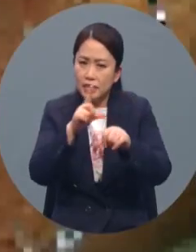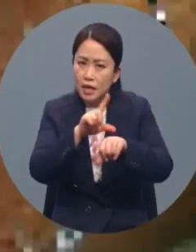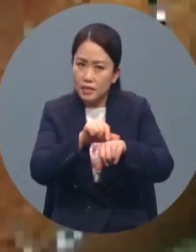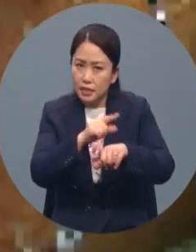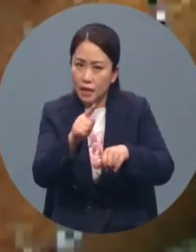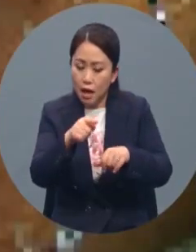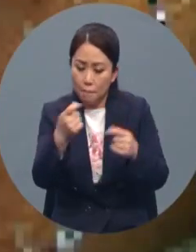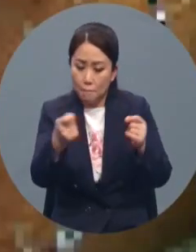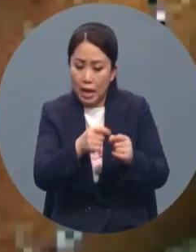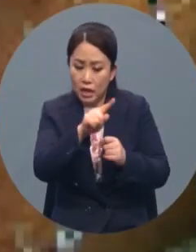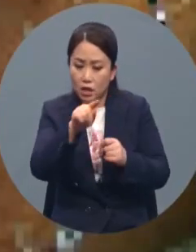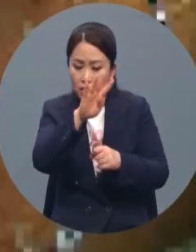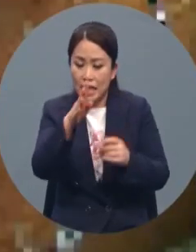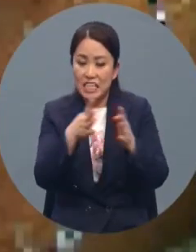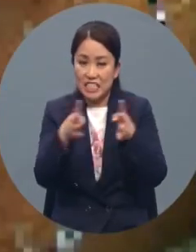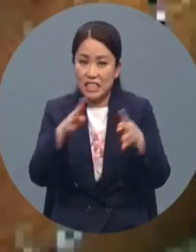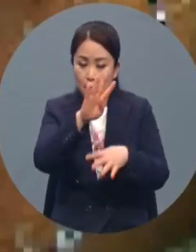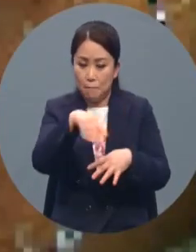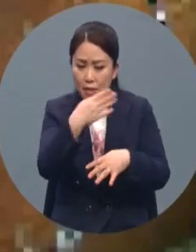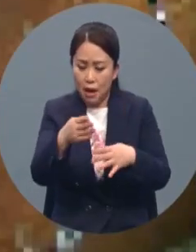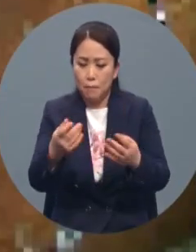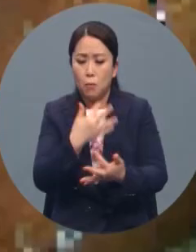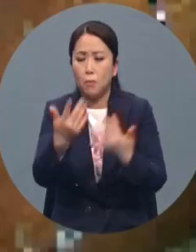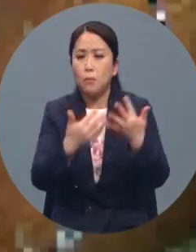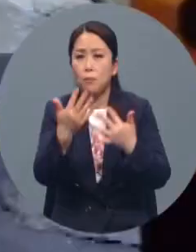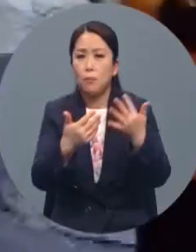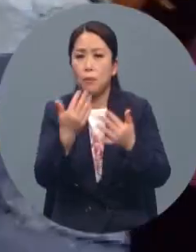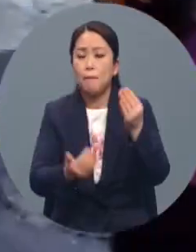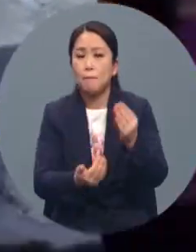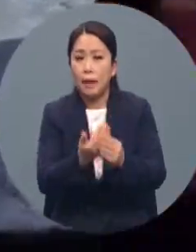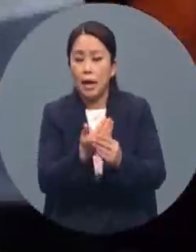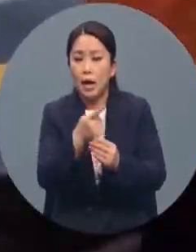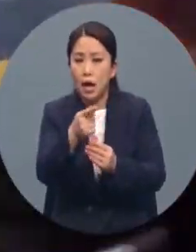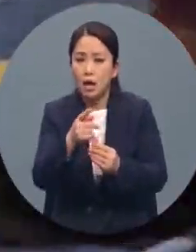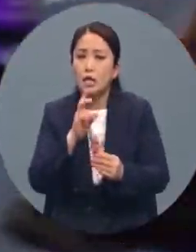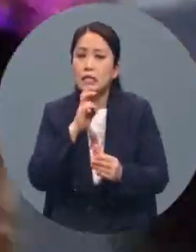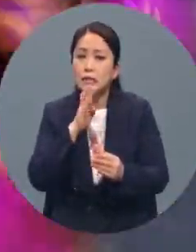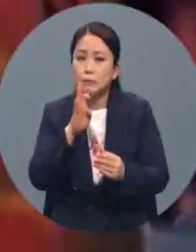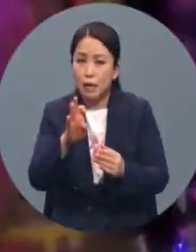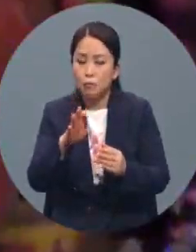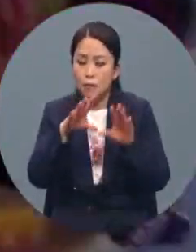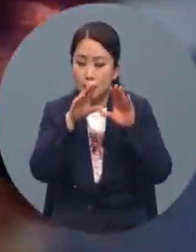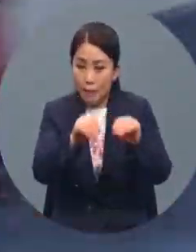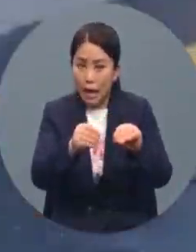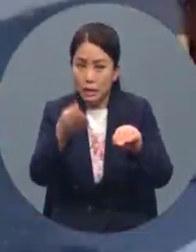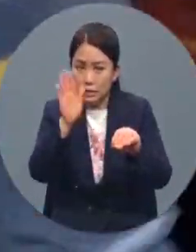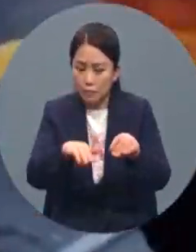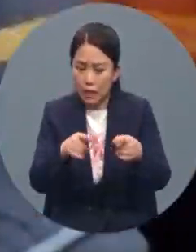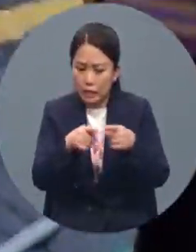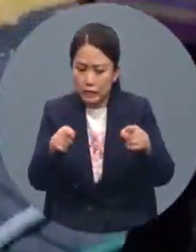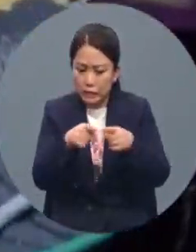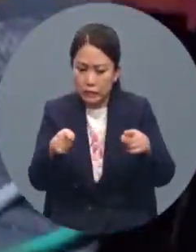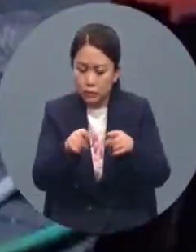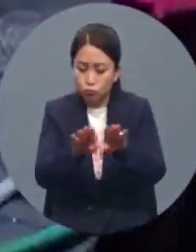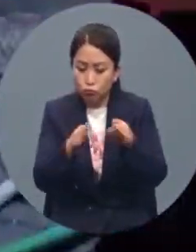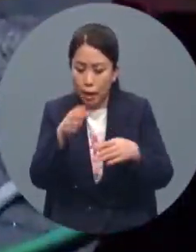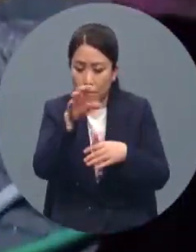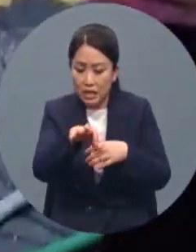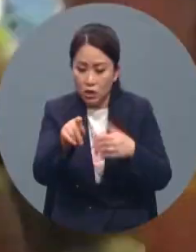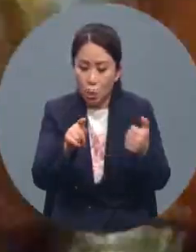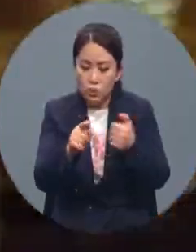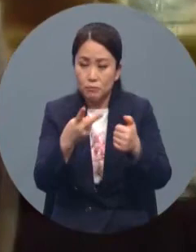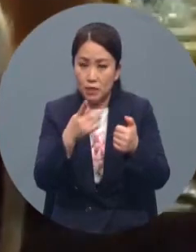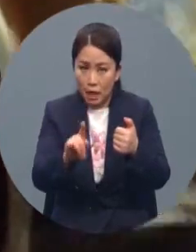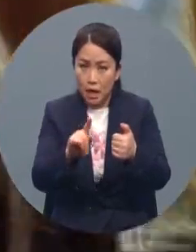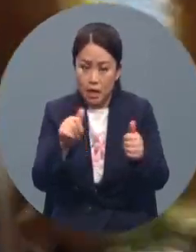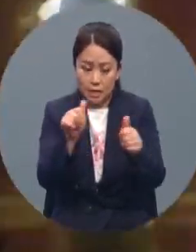인근의 4층짜리 연립주택에서 화재가 발생했습니다. 14분 만에 꺼졌지만 1층 집 현관에서는 50대 남성